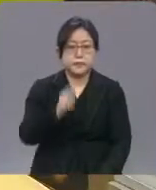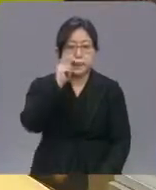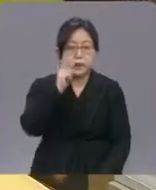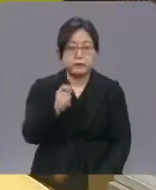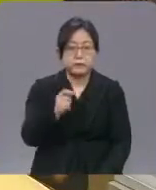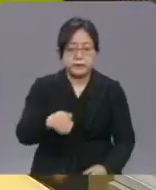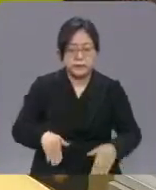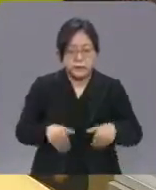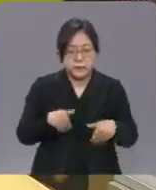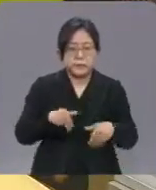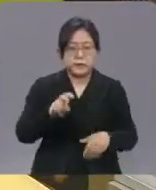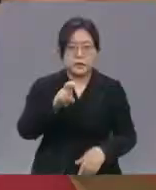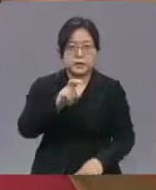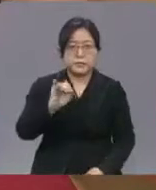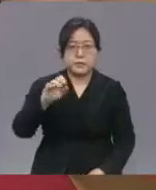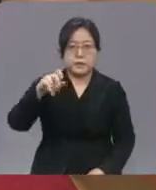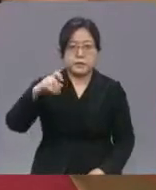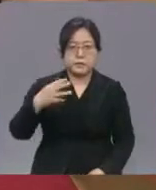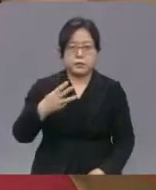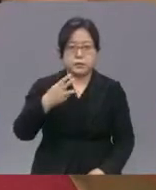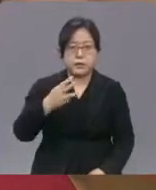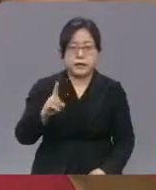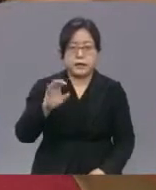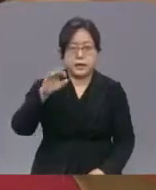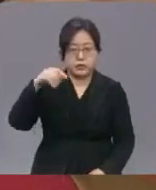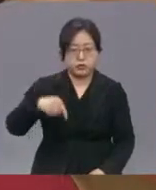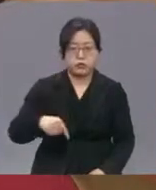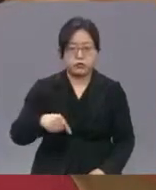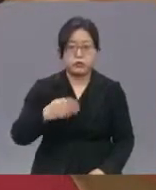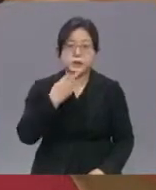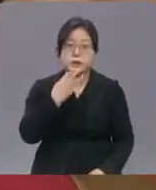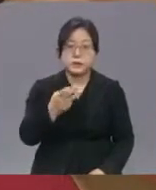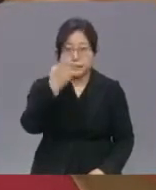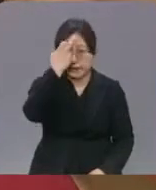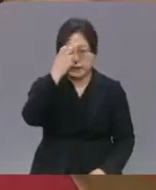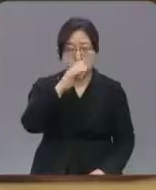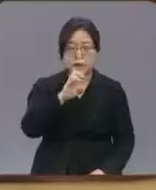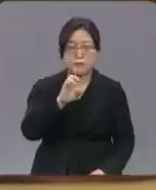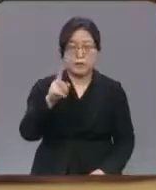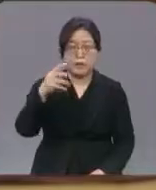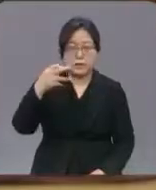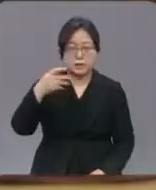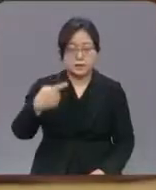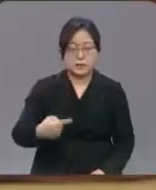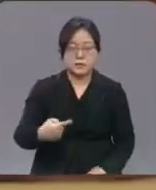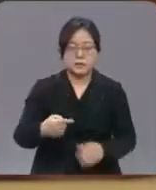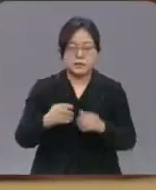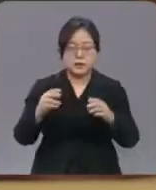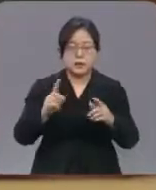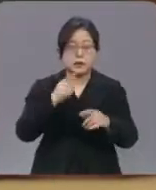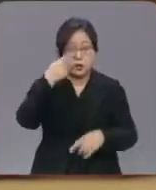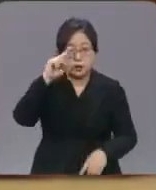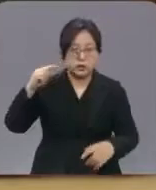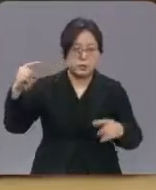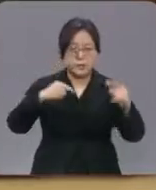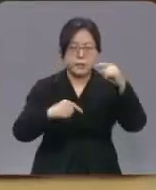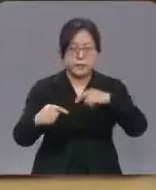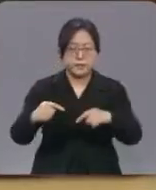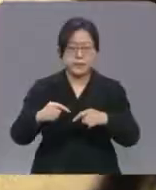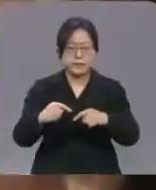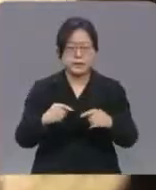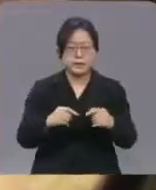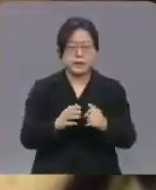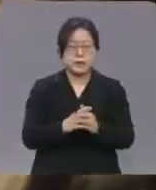우크라이나 남부 미콜라이우에서 살던 고려인 5세 13살 최마르크 군. 러시아군의 포격으로 사상자가